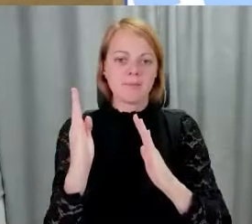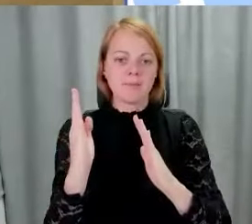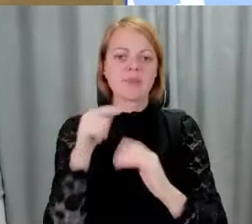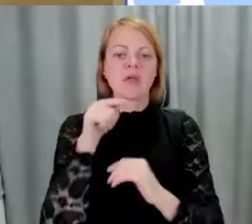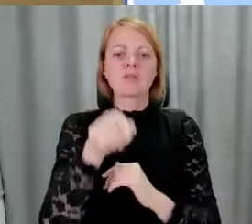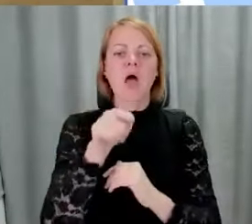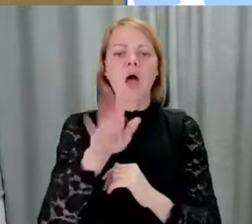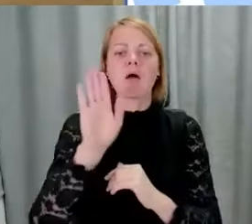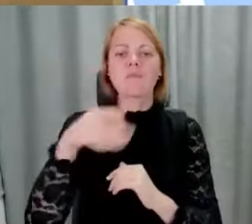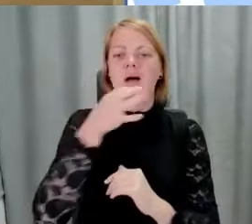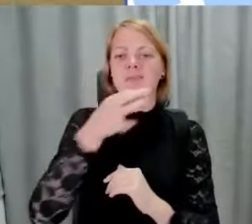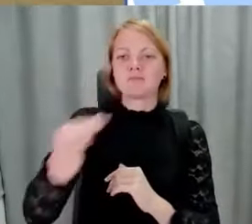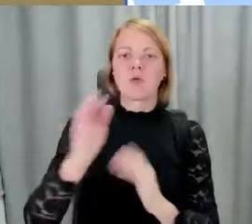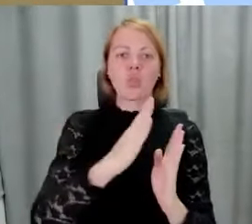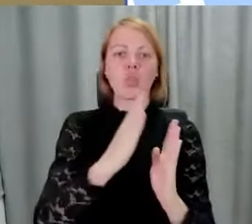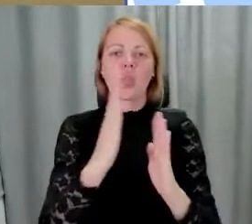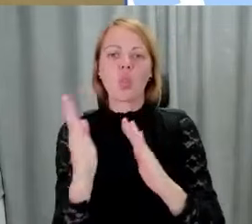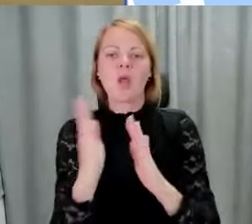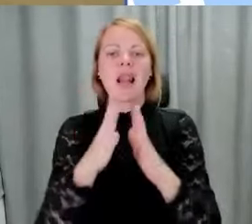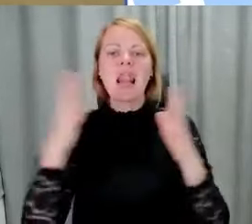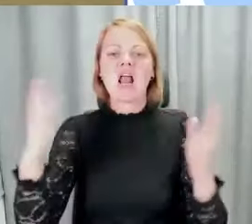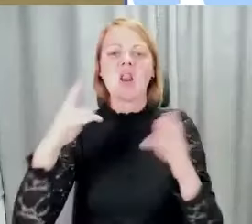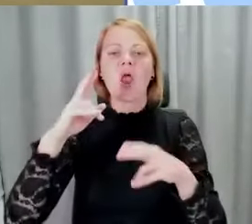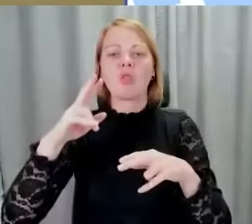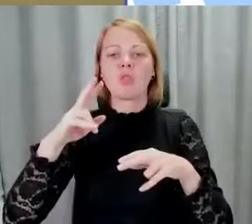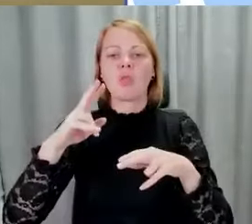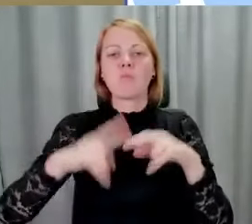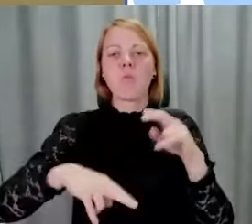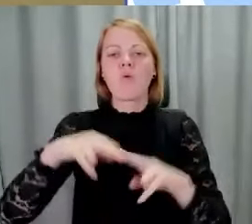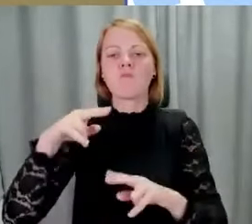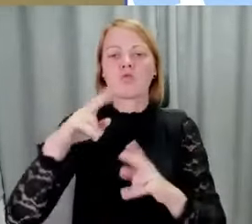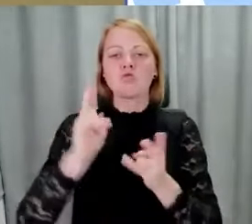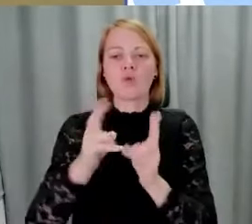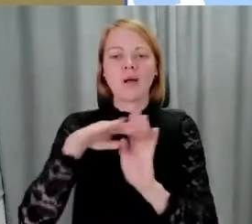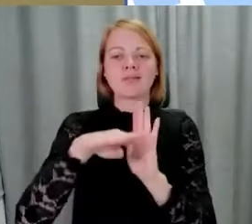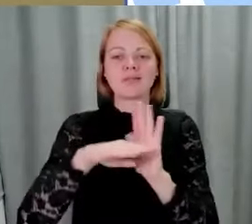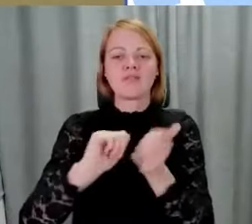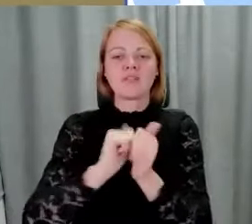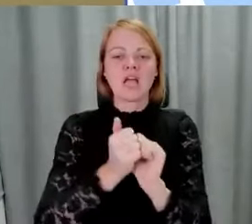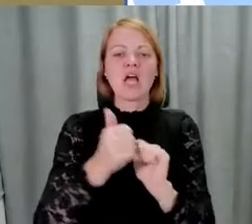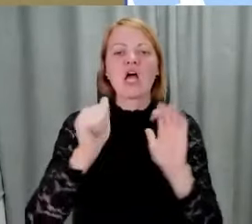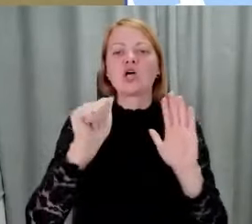pie lielām būvnormatīvu izmaiņām pamatā ir nu, 6 mēnešiem uz gadam.